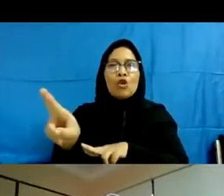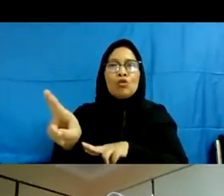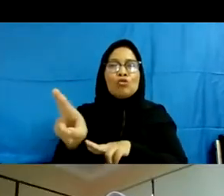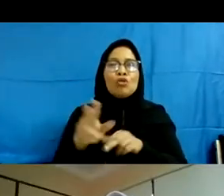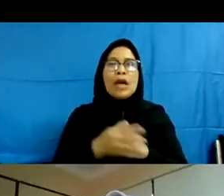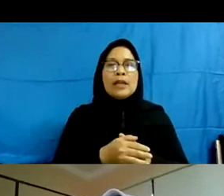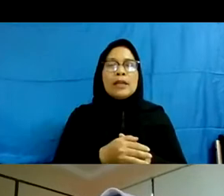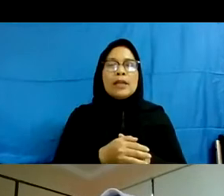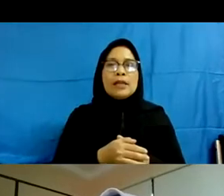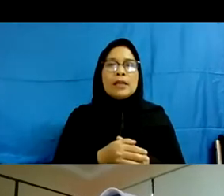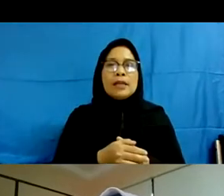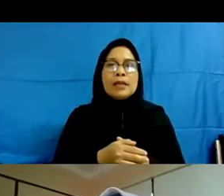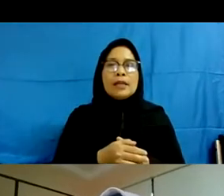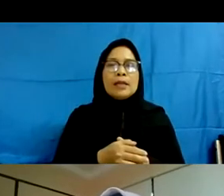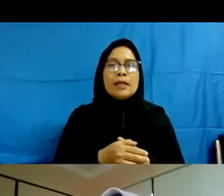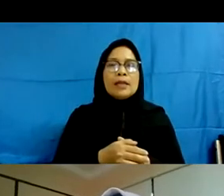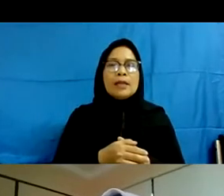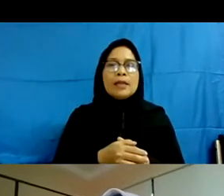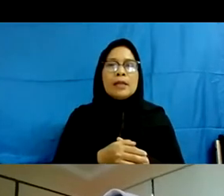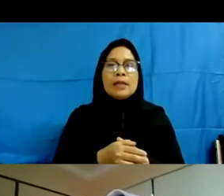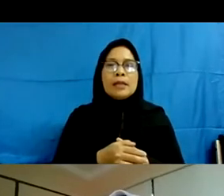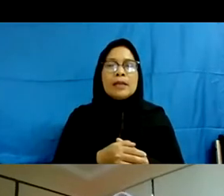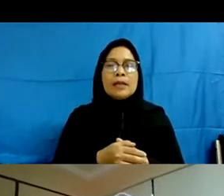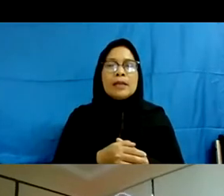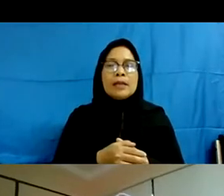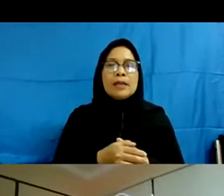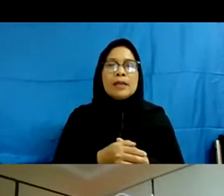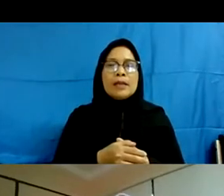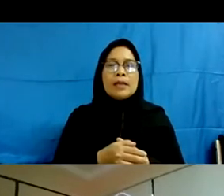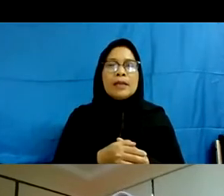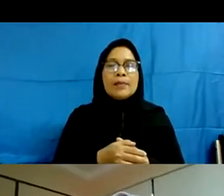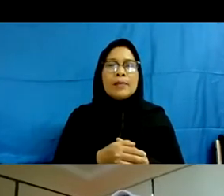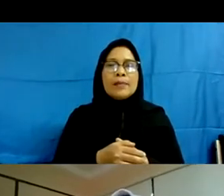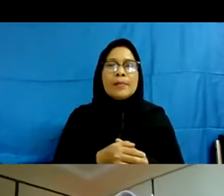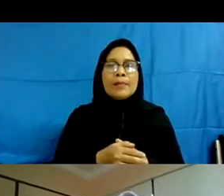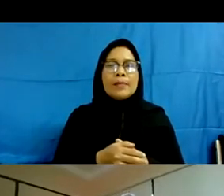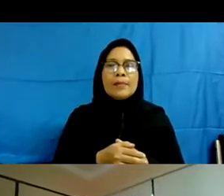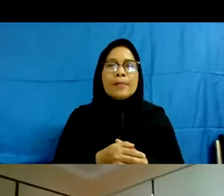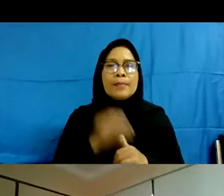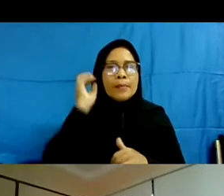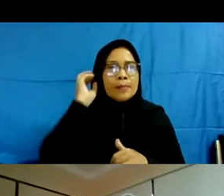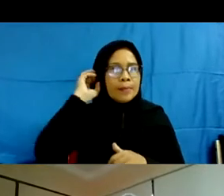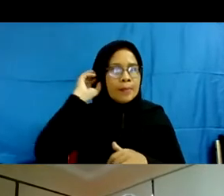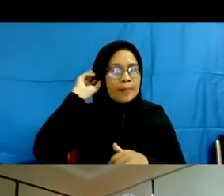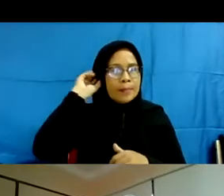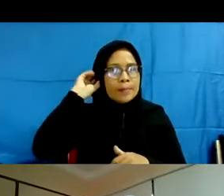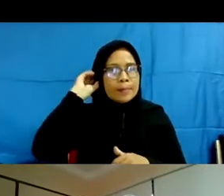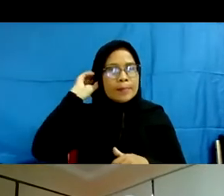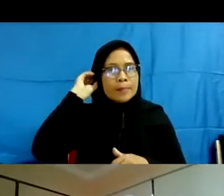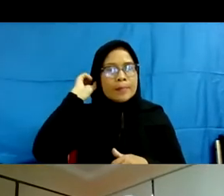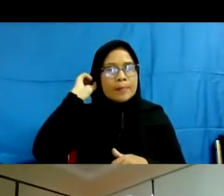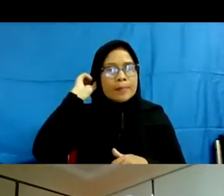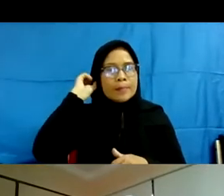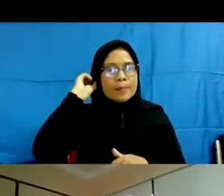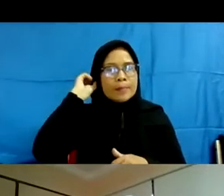secara maksimal. Dari Julius Yusuf dari Ikatan Tunanetra Muslim Indonesia Pusat. Dan juga masih ada pertanyaan lainnya. Kita masih punya waktu